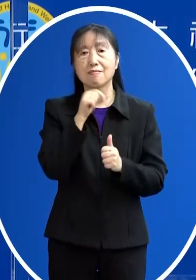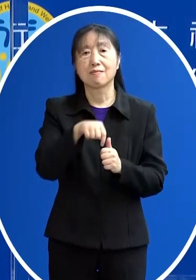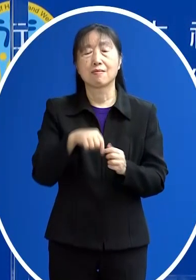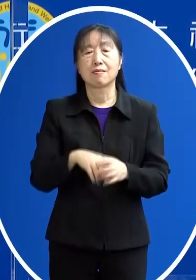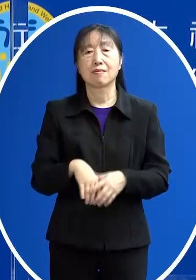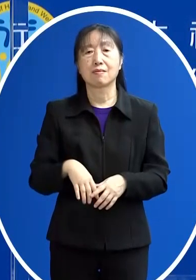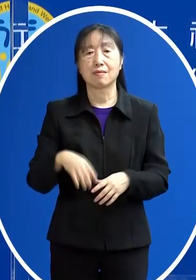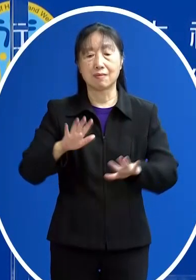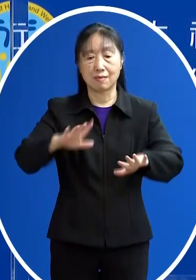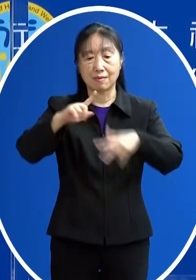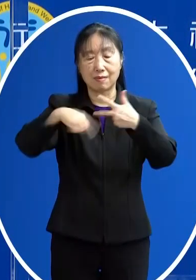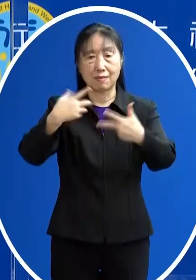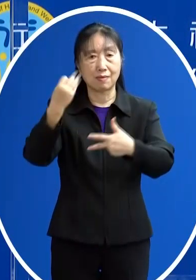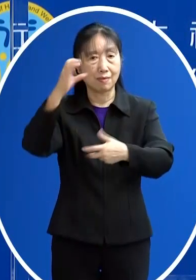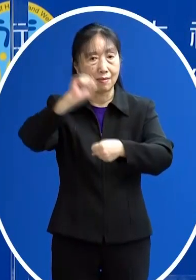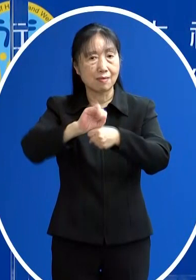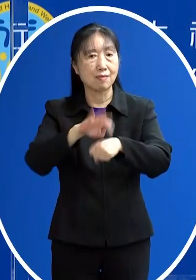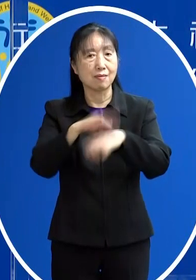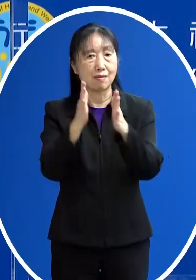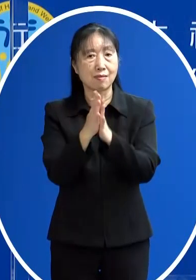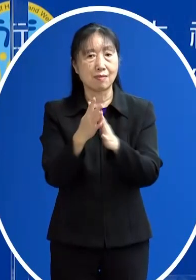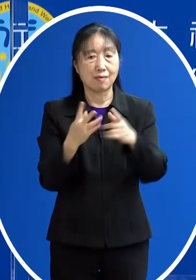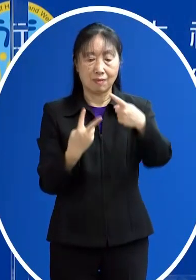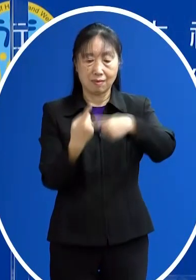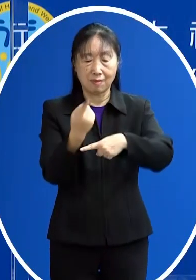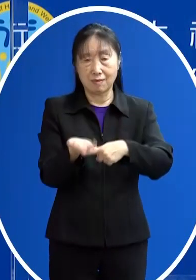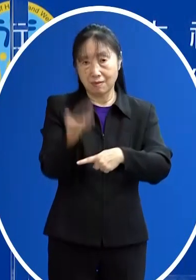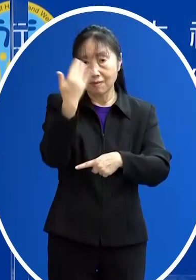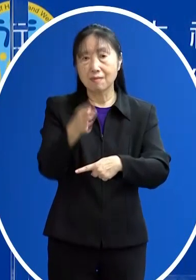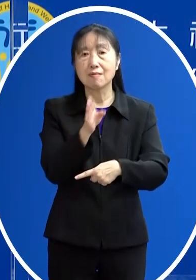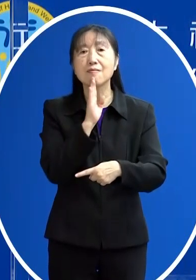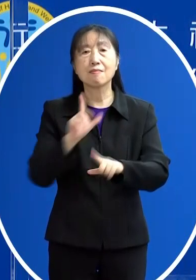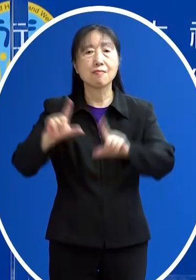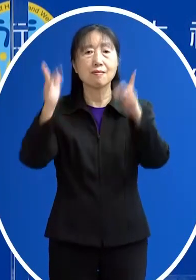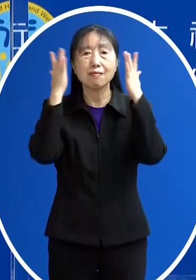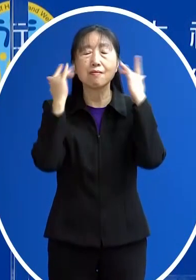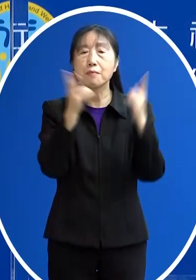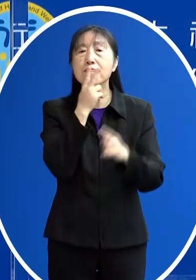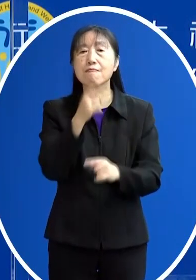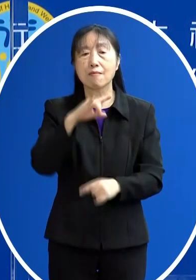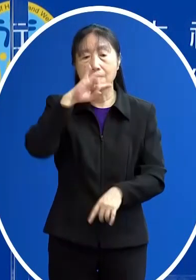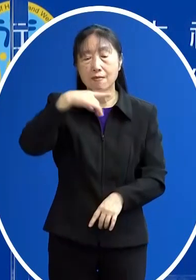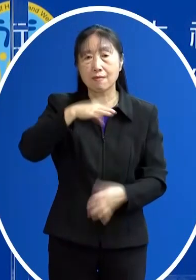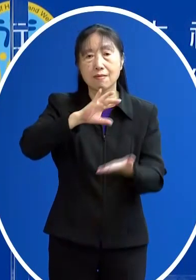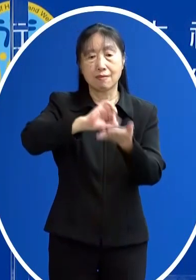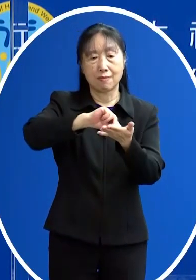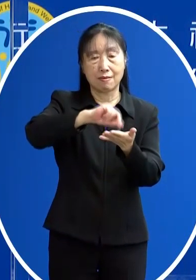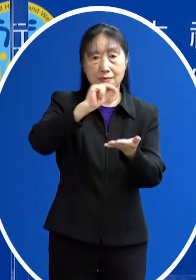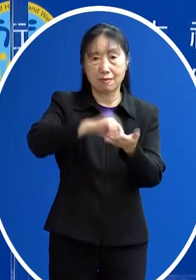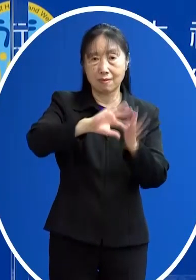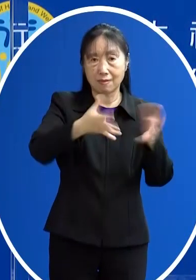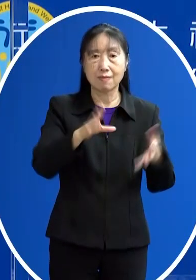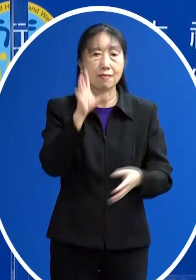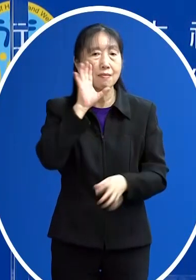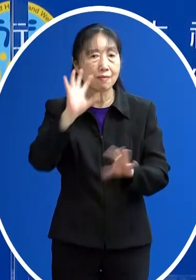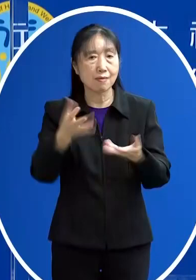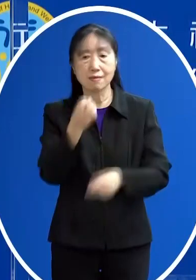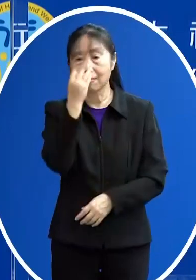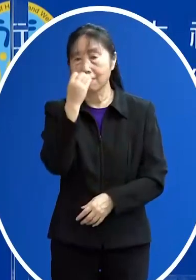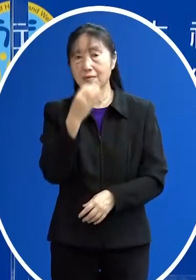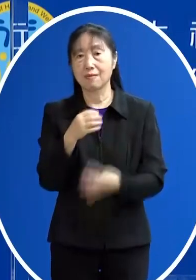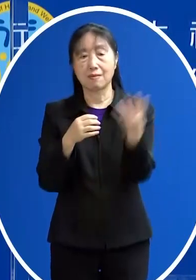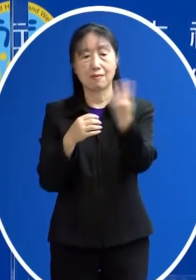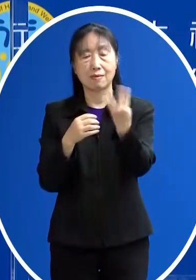里面还是超过一半都是从东南亚这边来的哈，主要是越南跟印尼还有泰国哈，另外还有香港。